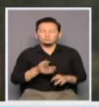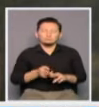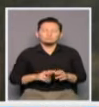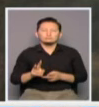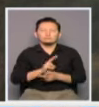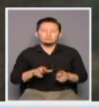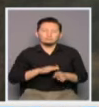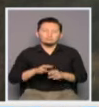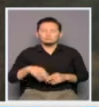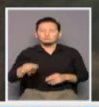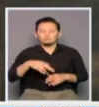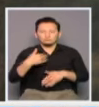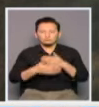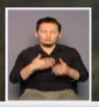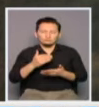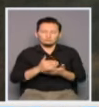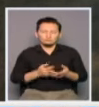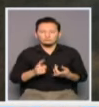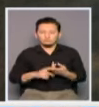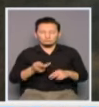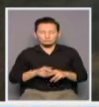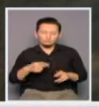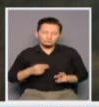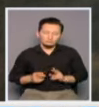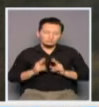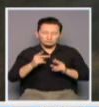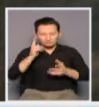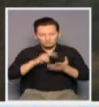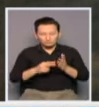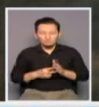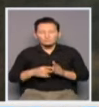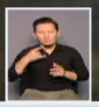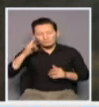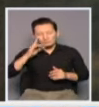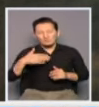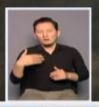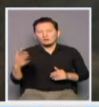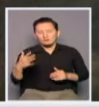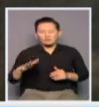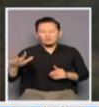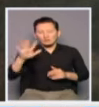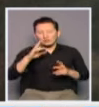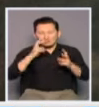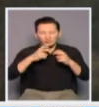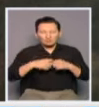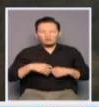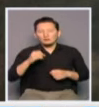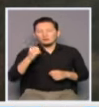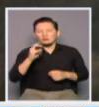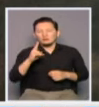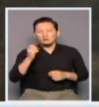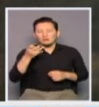реализацию программы «Рухани Жангру». И свой маршрут мы построили по территории Западно-Казахстанской области от городища Жайык и